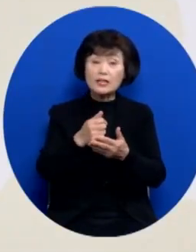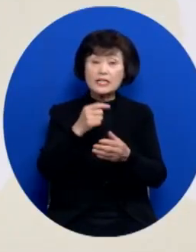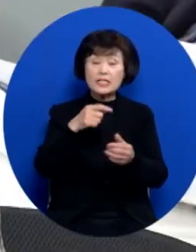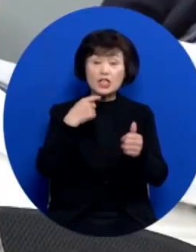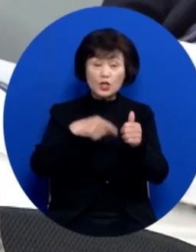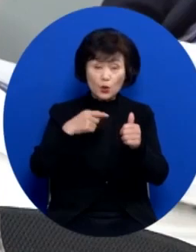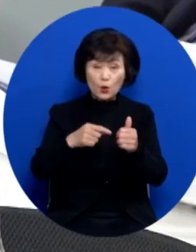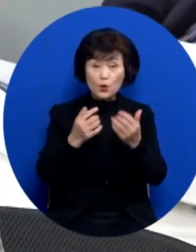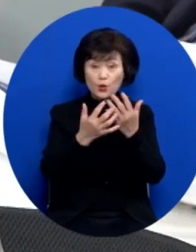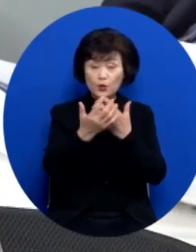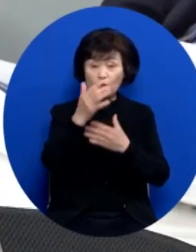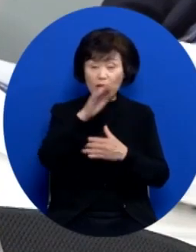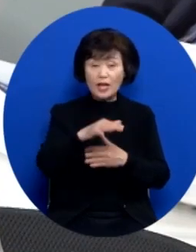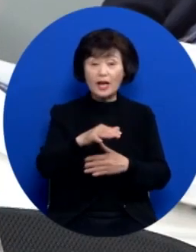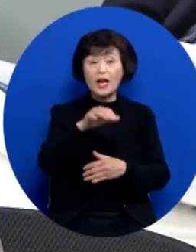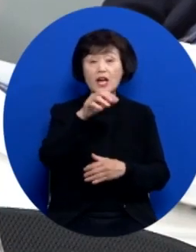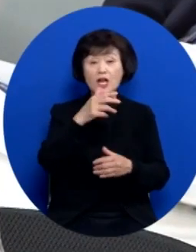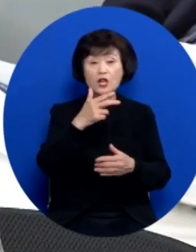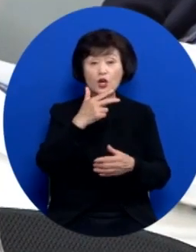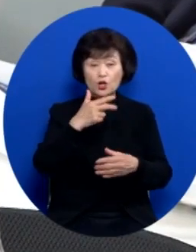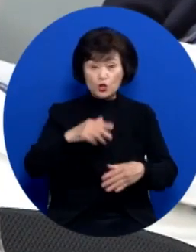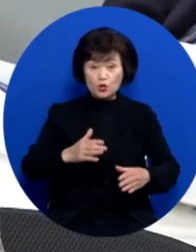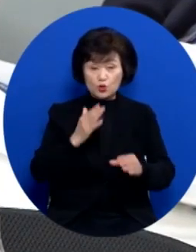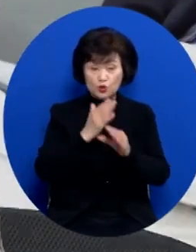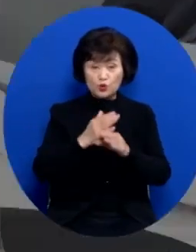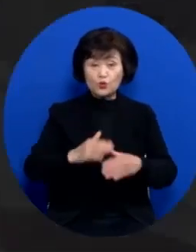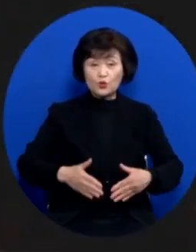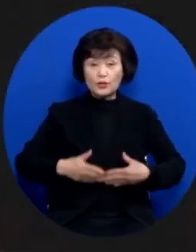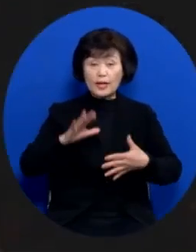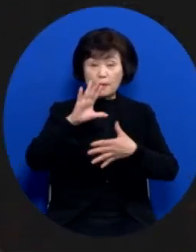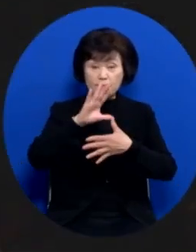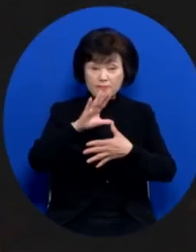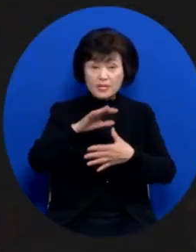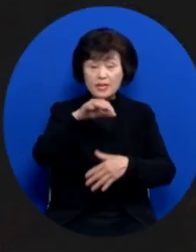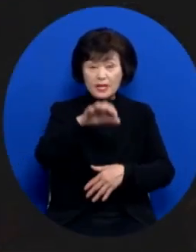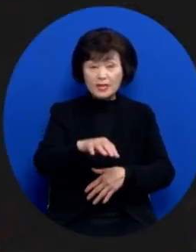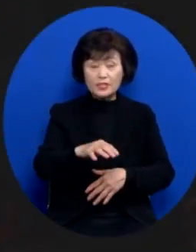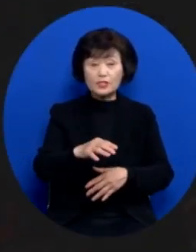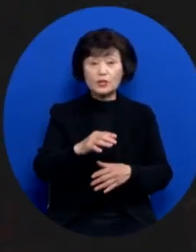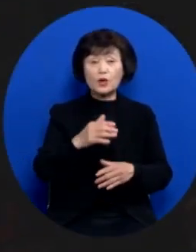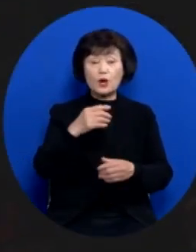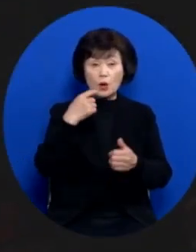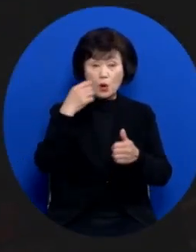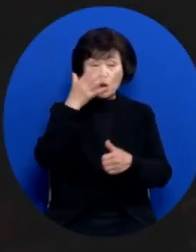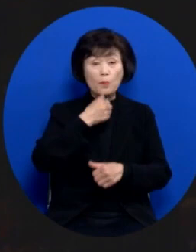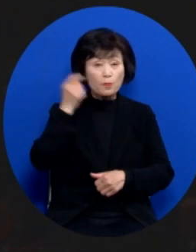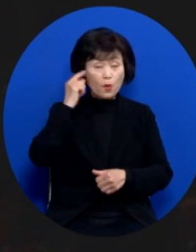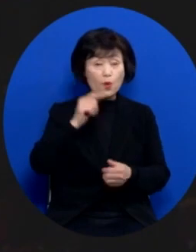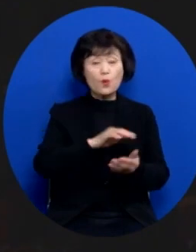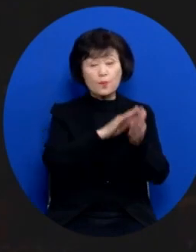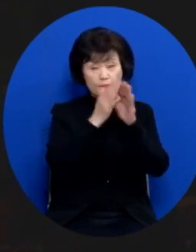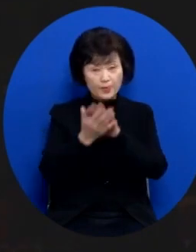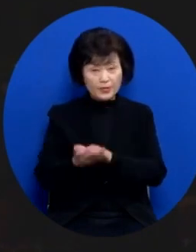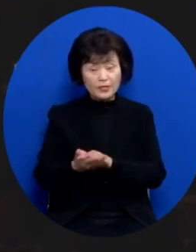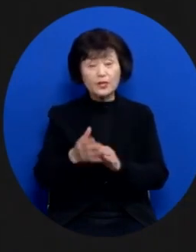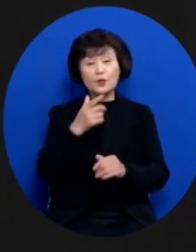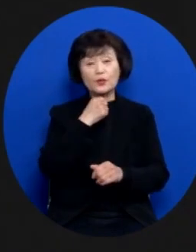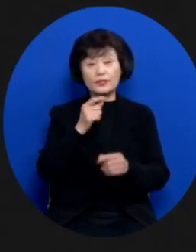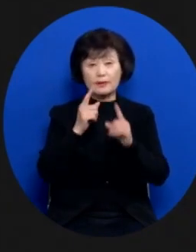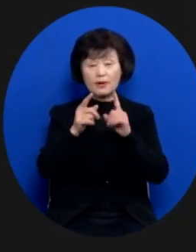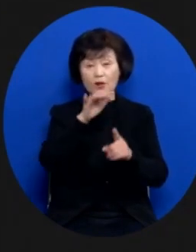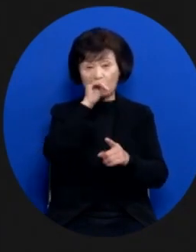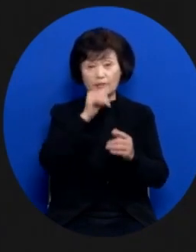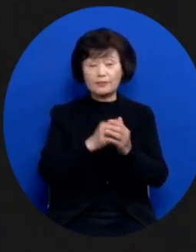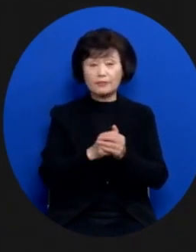교육 현장이 복음으로 변화되고 만성적 빈곤과 폭력에서 벗어나는 계기가 되길 바란다고 말했습니다. 또